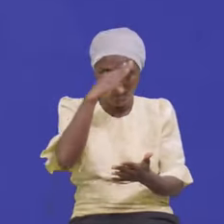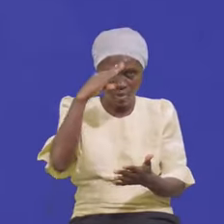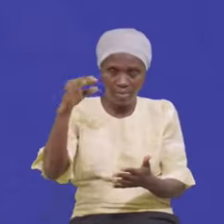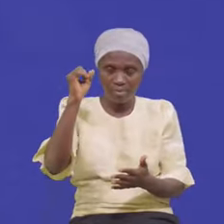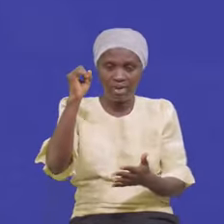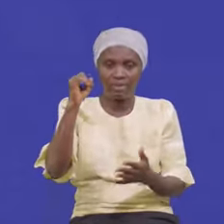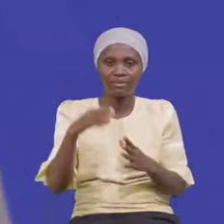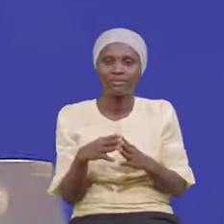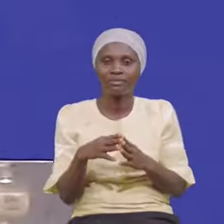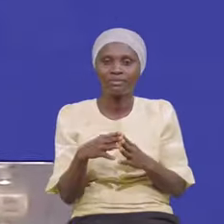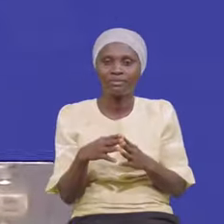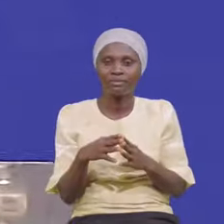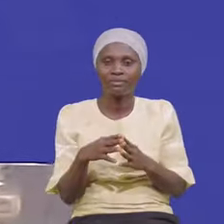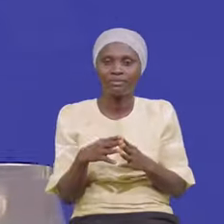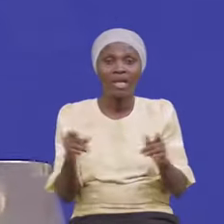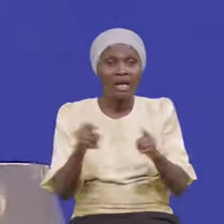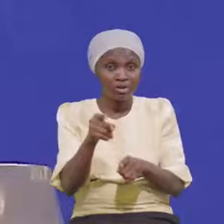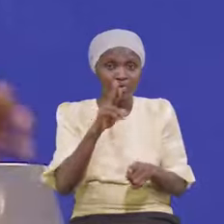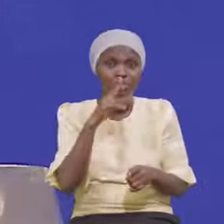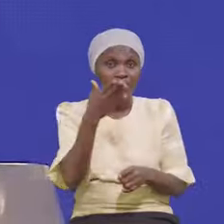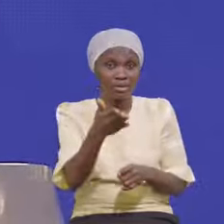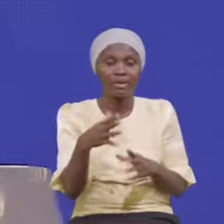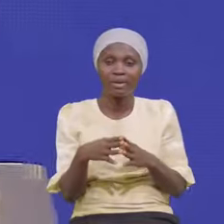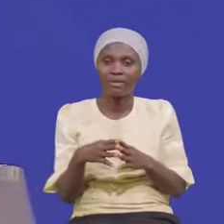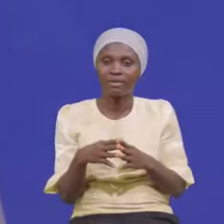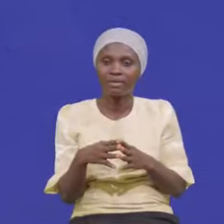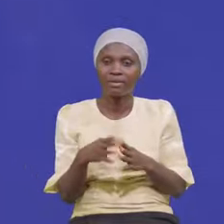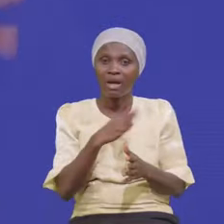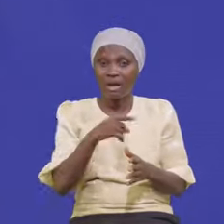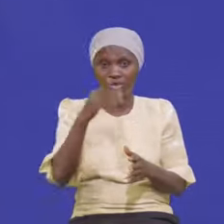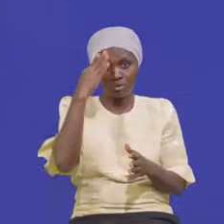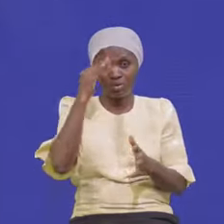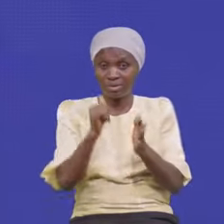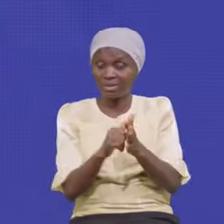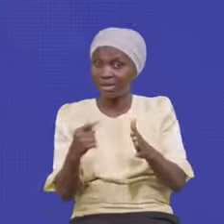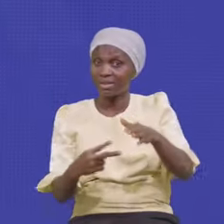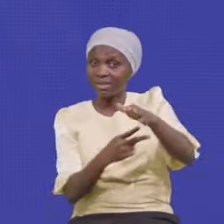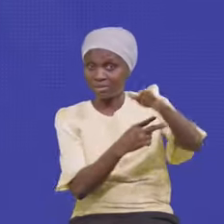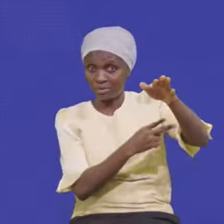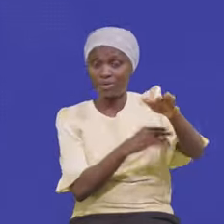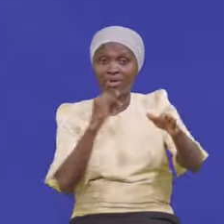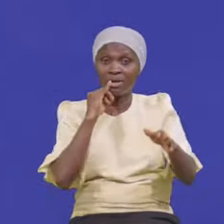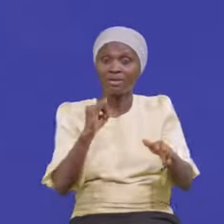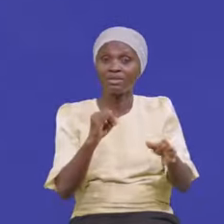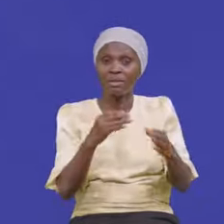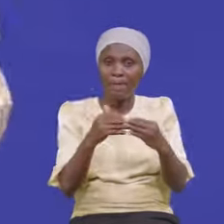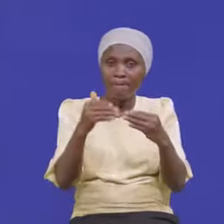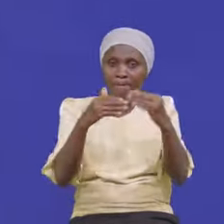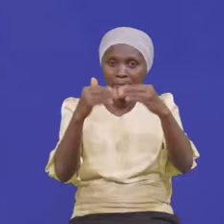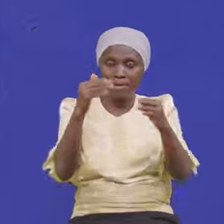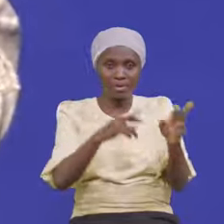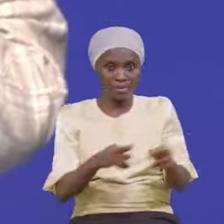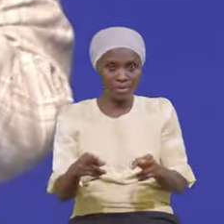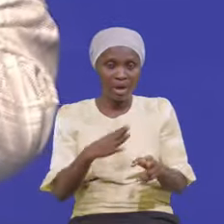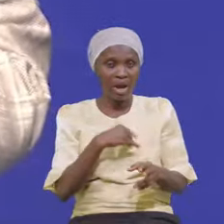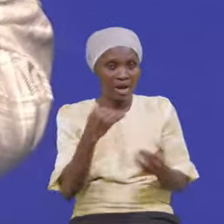సర్వలోక సకల మానవాళి. And as you are there. మీరు అక్కడ ఉండగా. You know the bridge has been built. ఆ యొక్క వారధి నిర్మాణమైంది. And